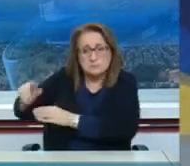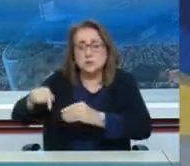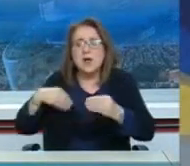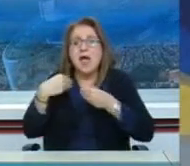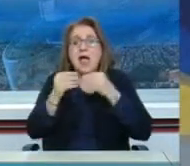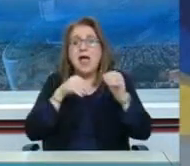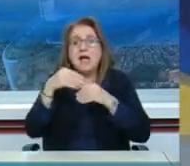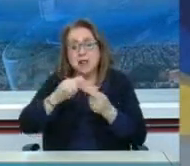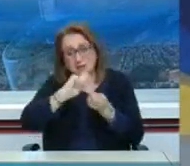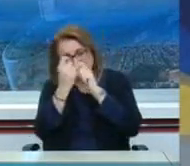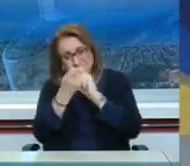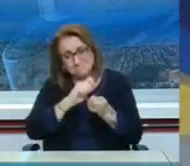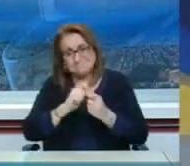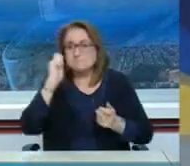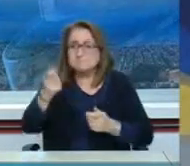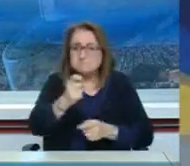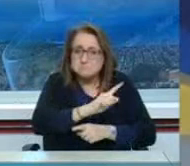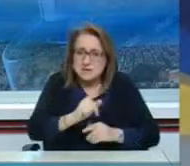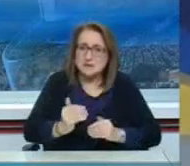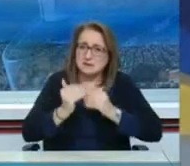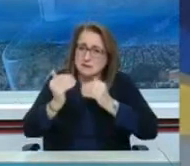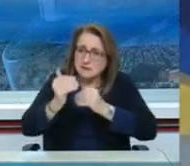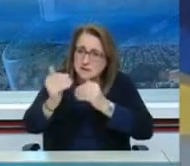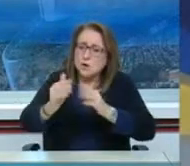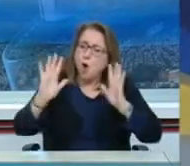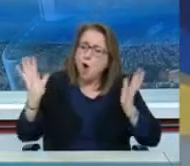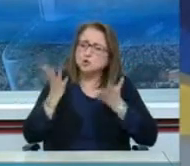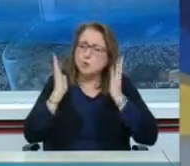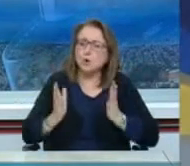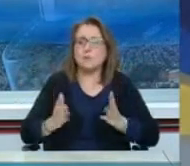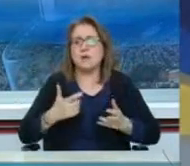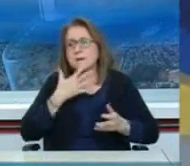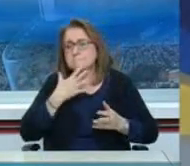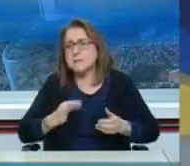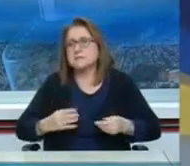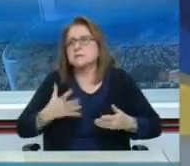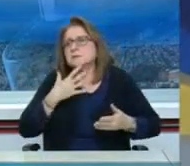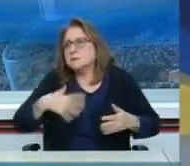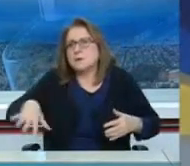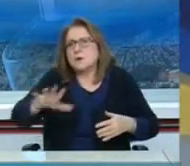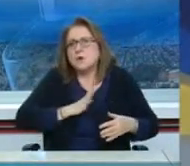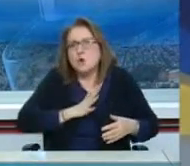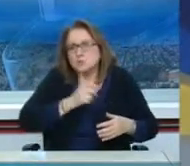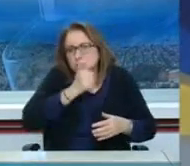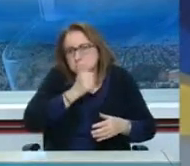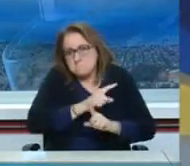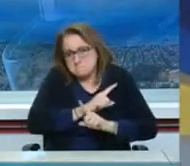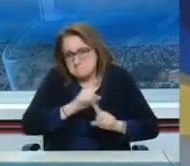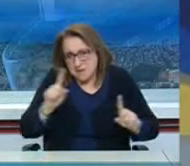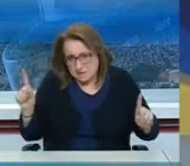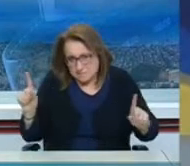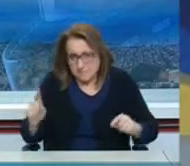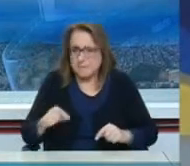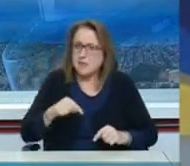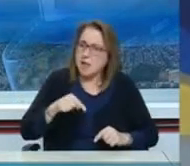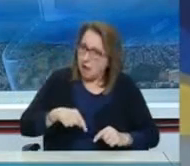περιπτώσεις και περιστάσεις από τους ευρωπαϊκούς κανόνες. Τέτοιες πρωτοβουλίες που θα συνιστούν την δεύτερη